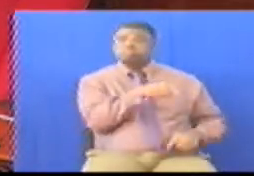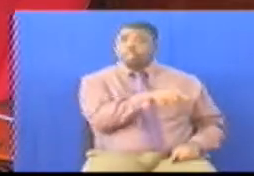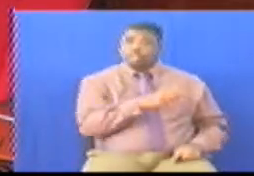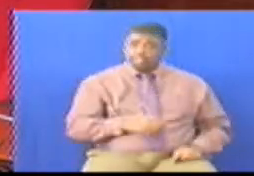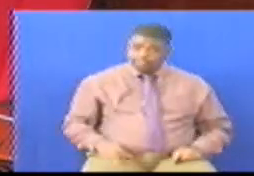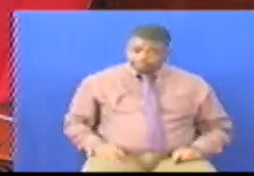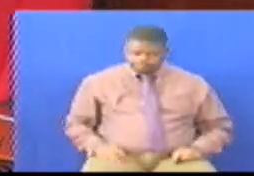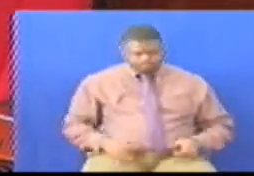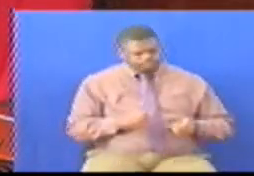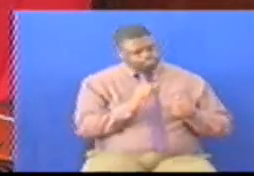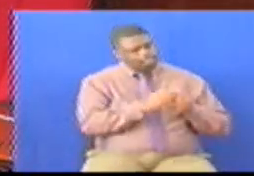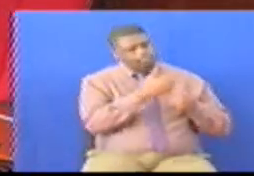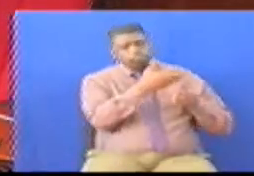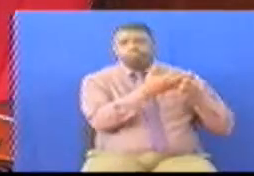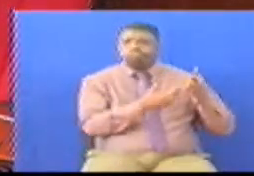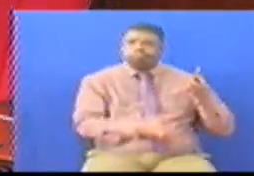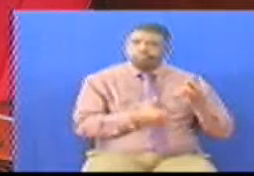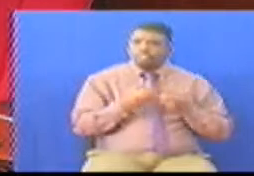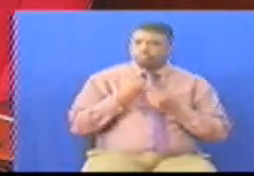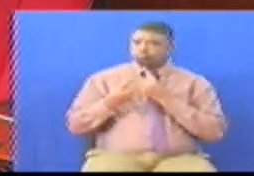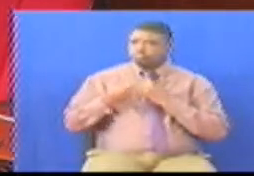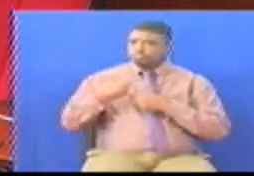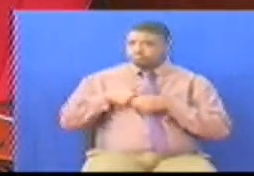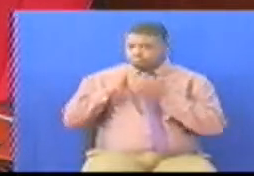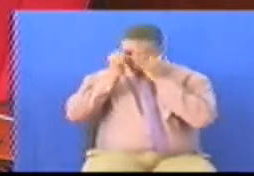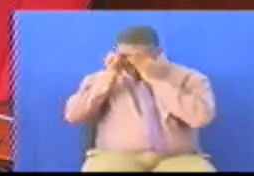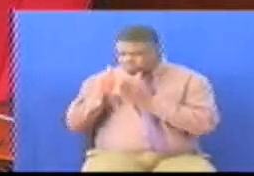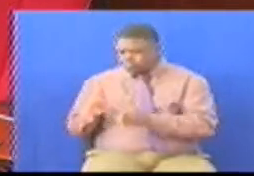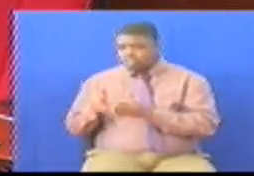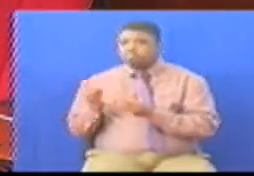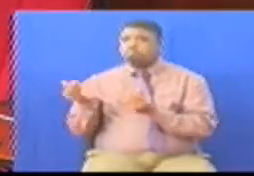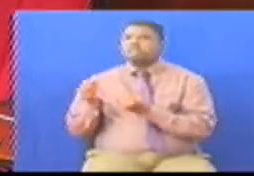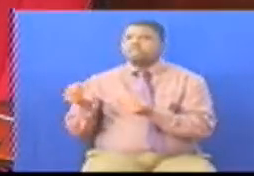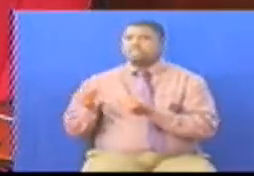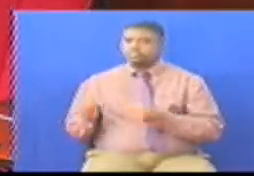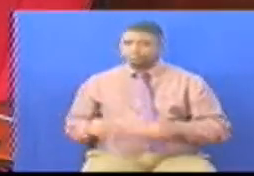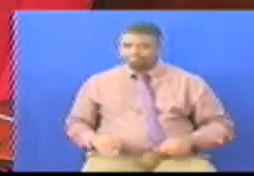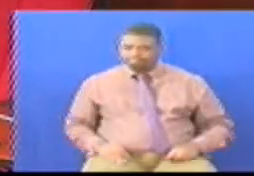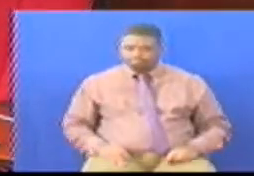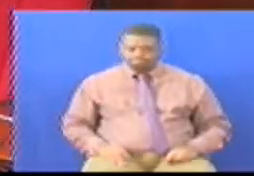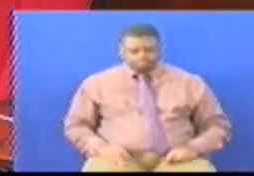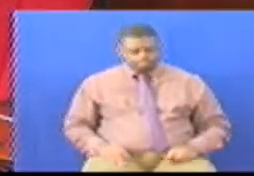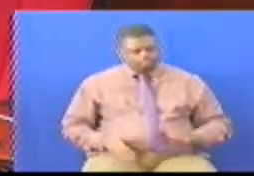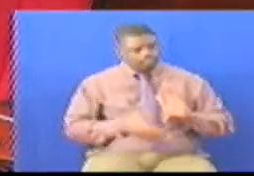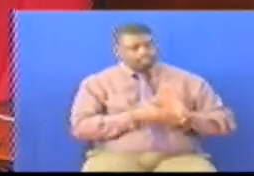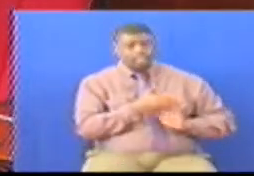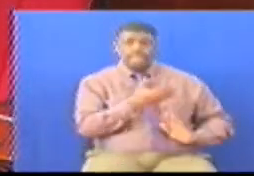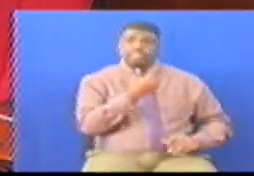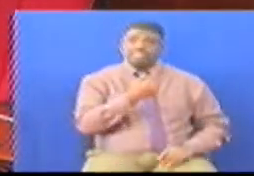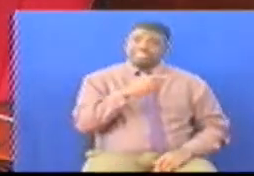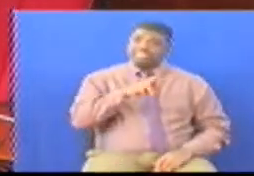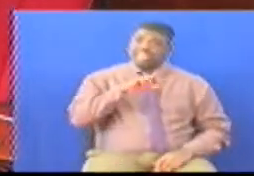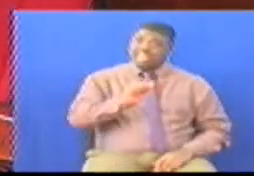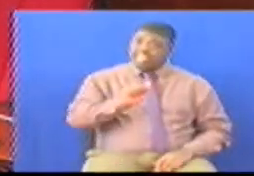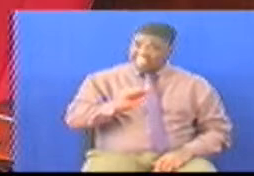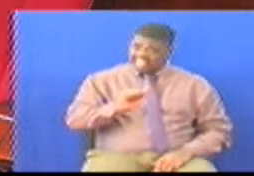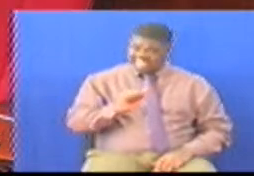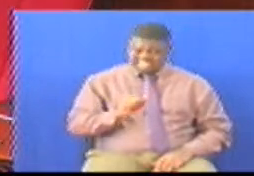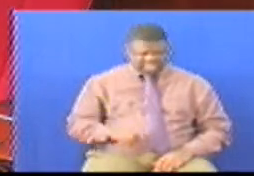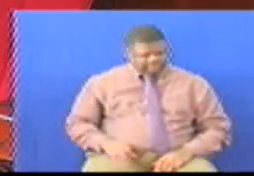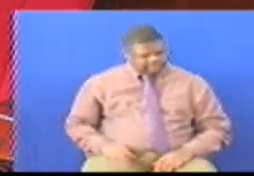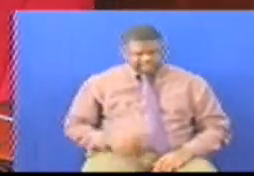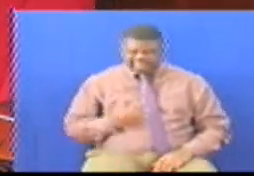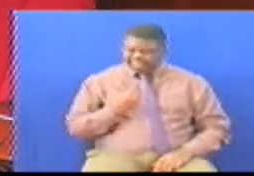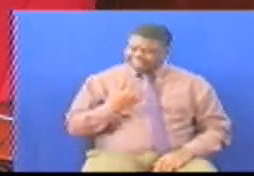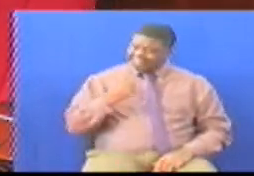Yamezungumzwa mengi sana, lakini mimi nitajikita maeneo machache sana Mheshimiwa Spika. Nitaanza na ofisi ya TRA au mamlaka ya mapato.